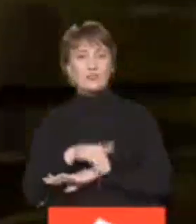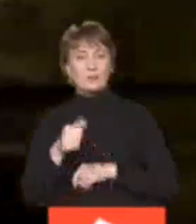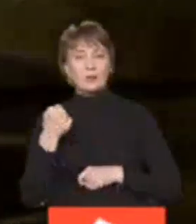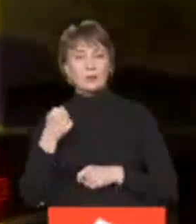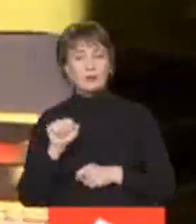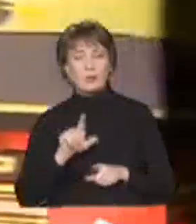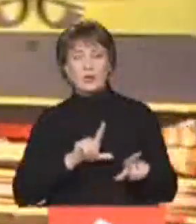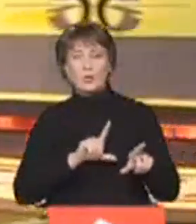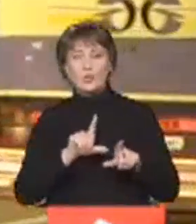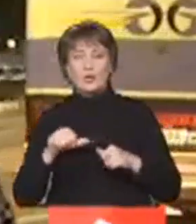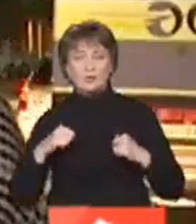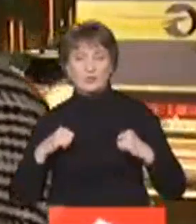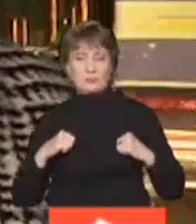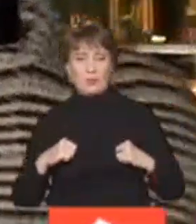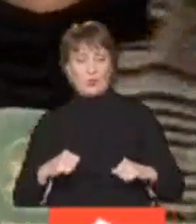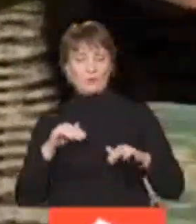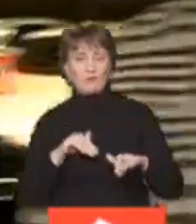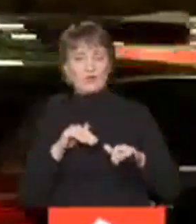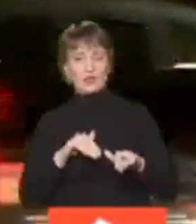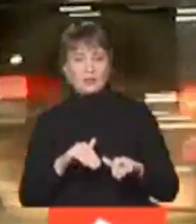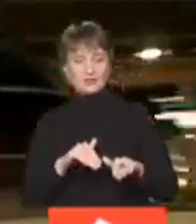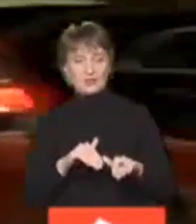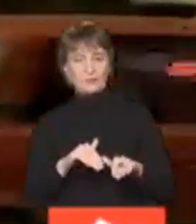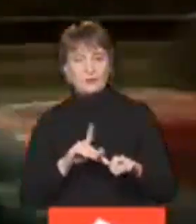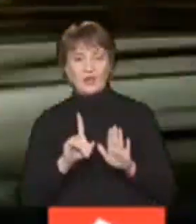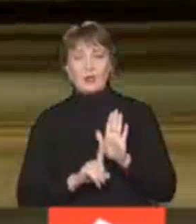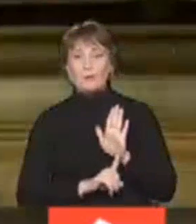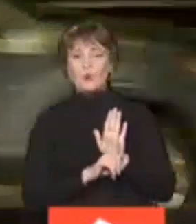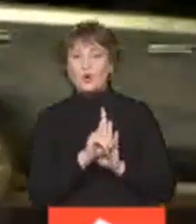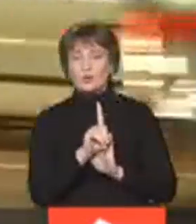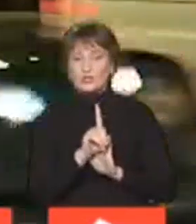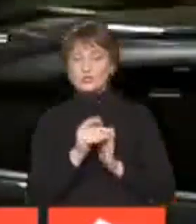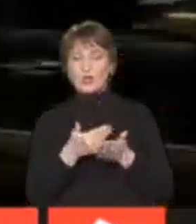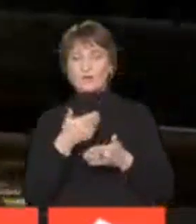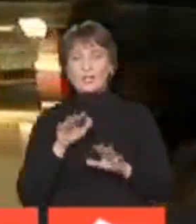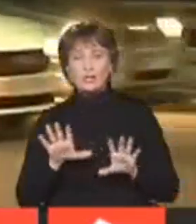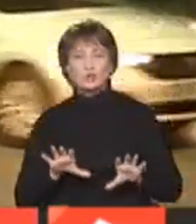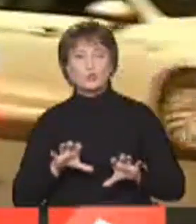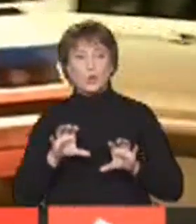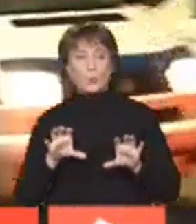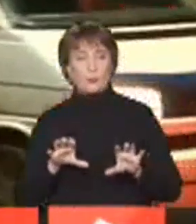Перемоги рухається повільно, ускладнюється, власне, рух, ще починаючи від зоопарку.